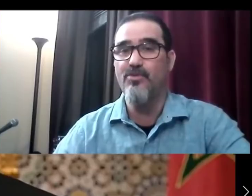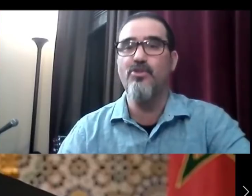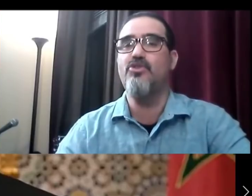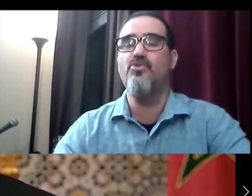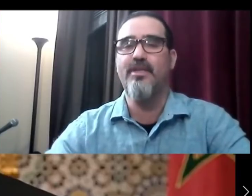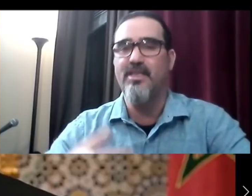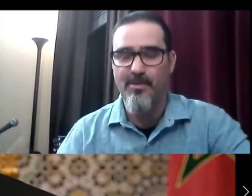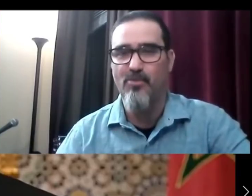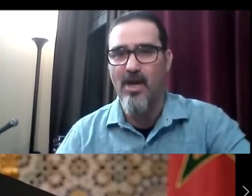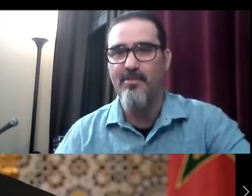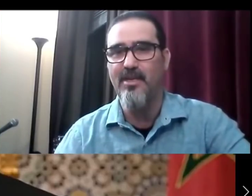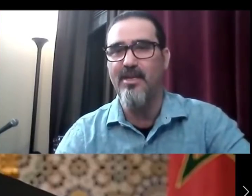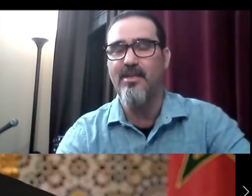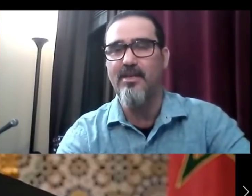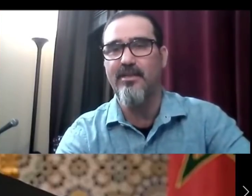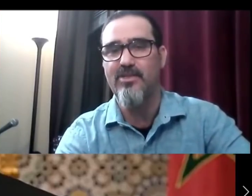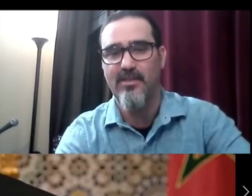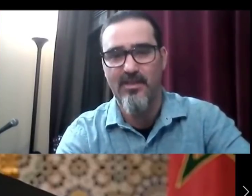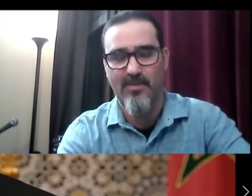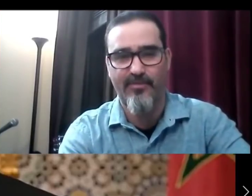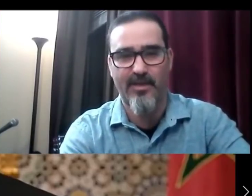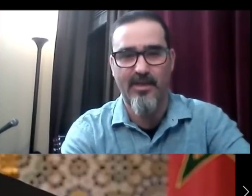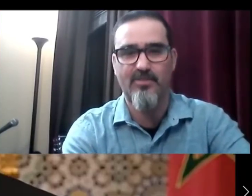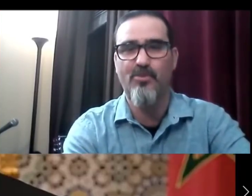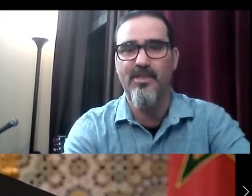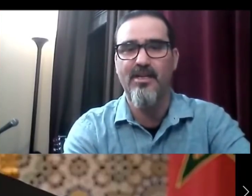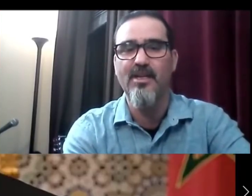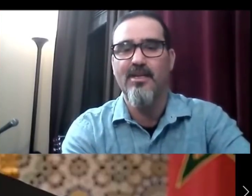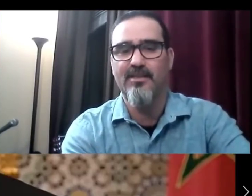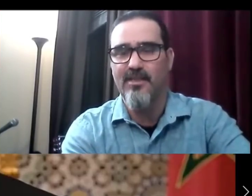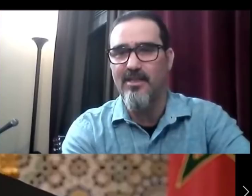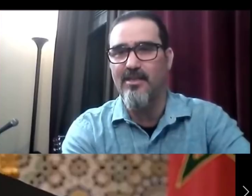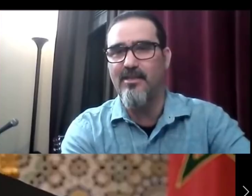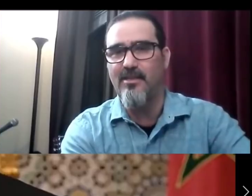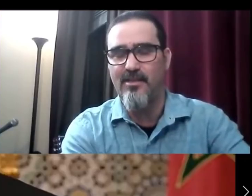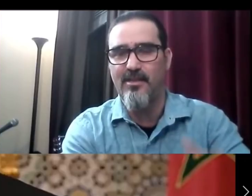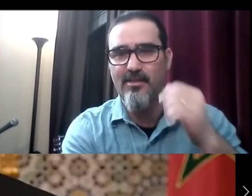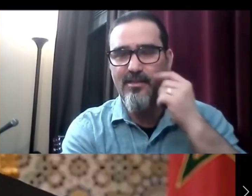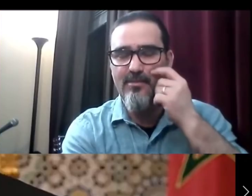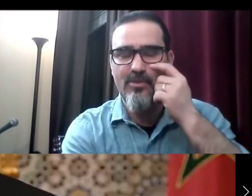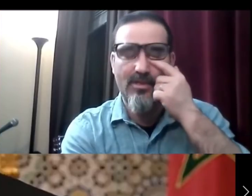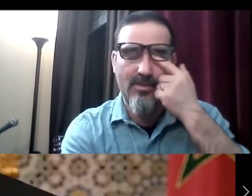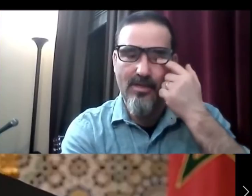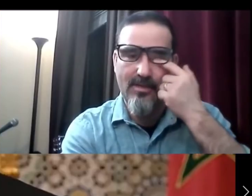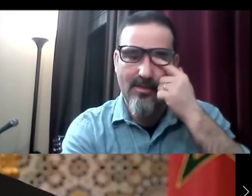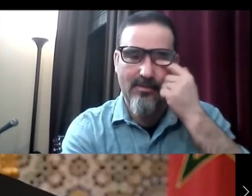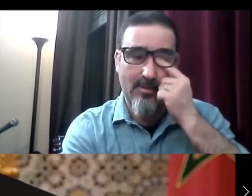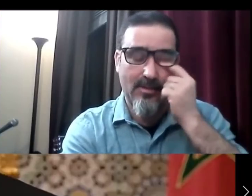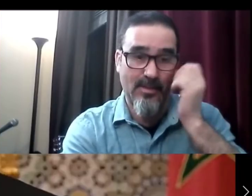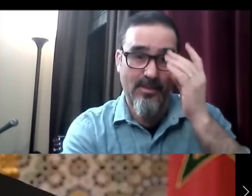الكادح. شنو خديتي بالمقابل على انك تخرج هاد الناس من الفقر؟ نسمعوا بعدا الهضره ديال هاد